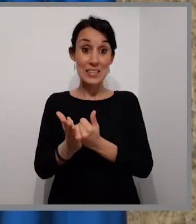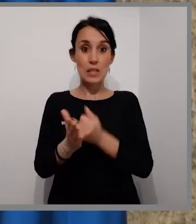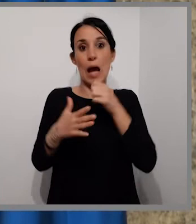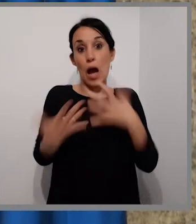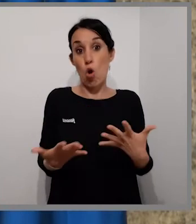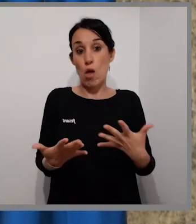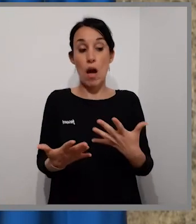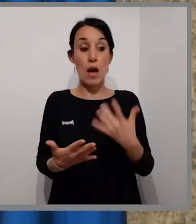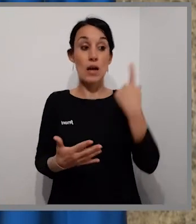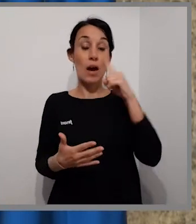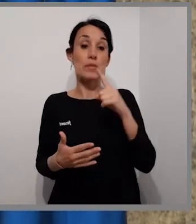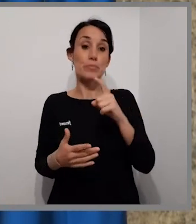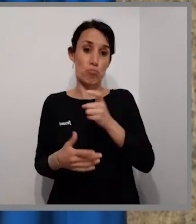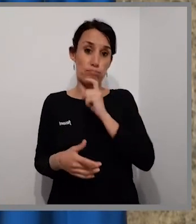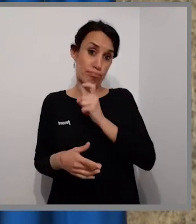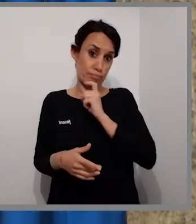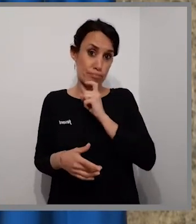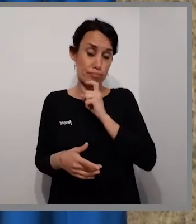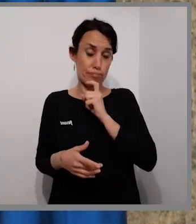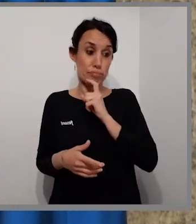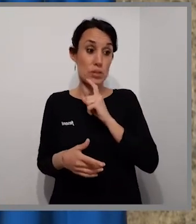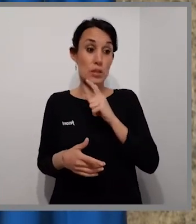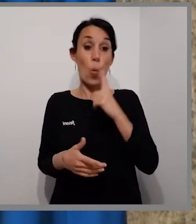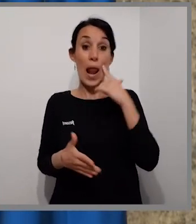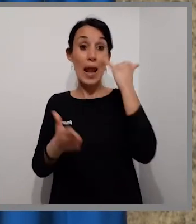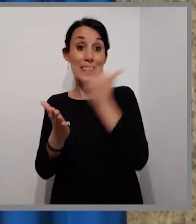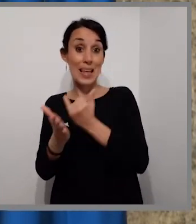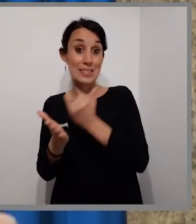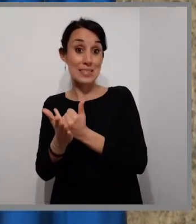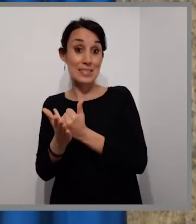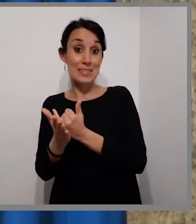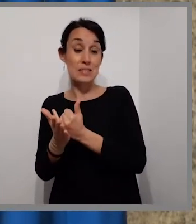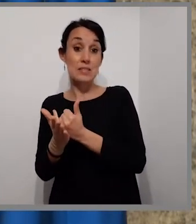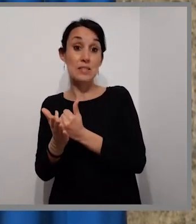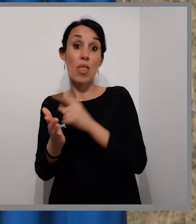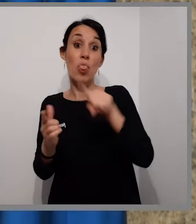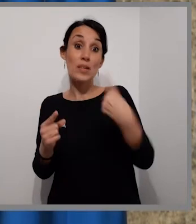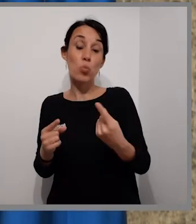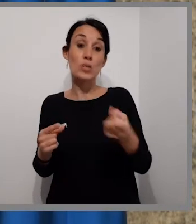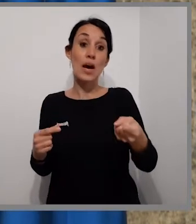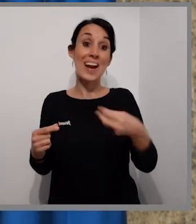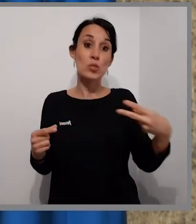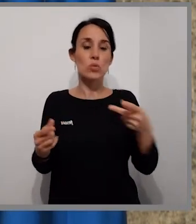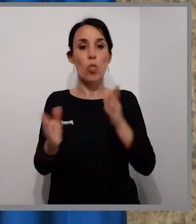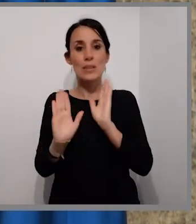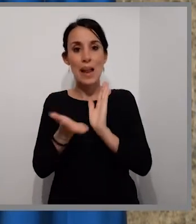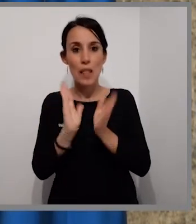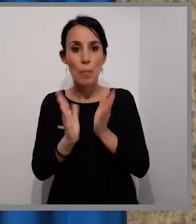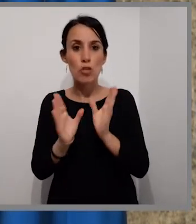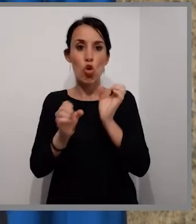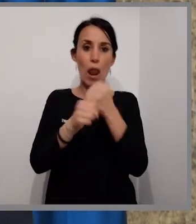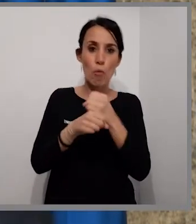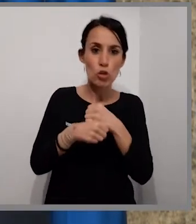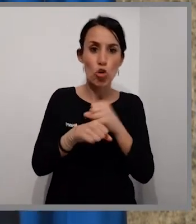el test actual que hi ha doncs té una complexitat i se prenen les mostres i després té que tindre el seu